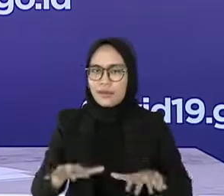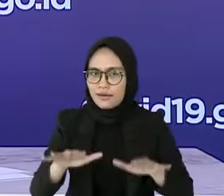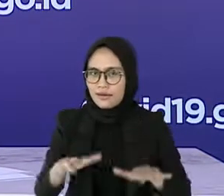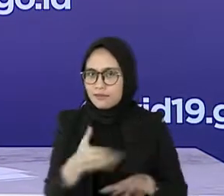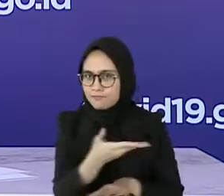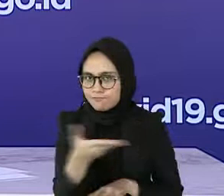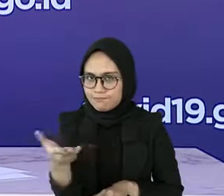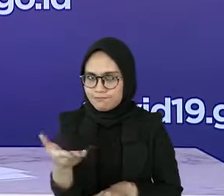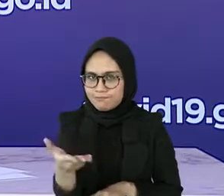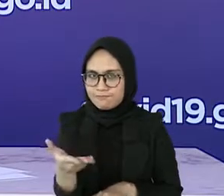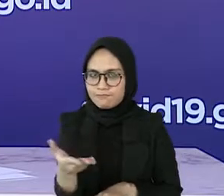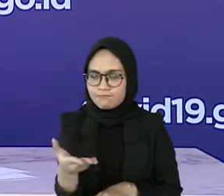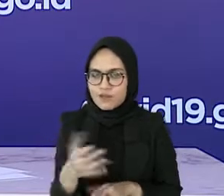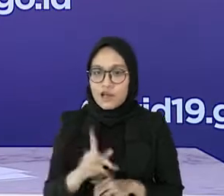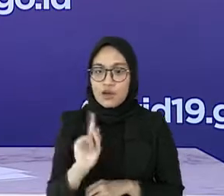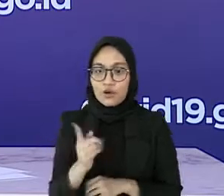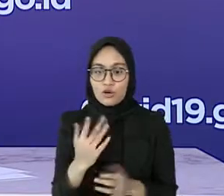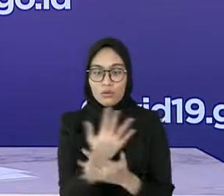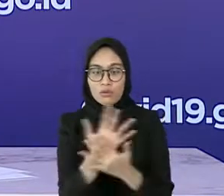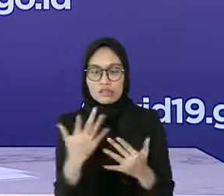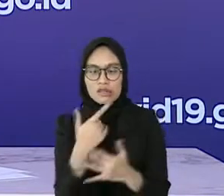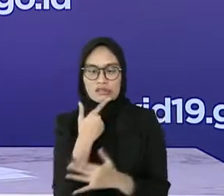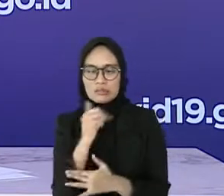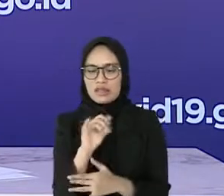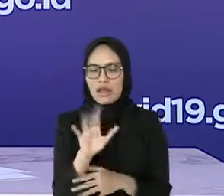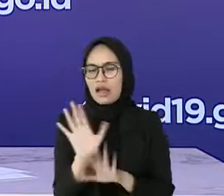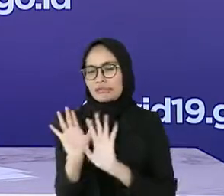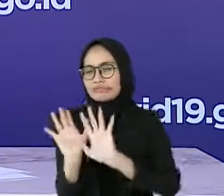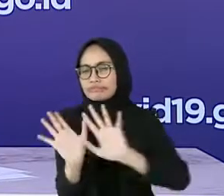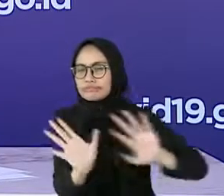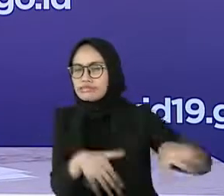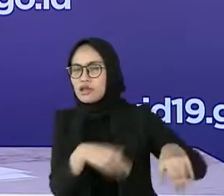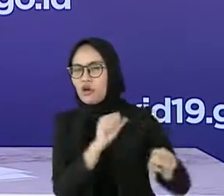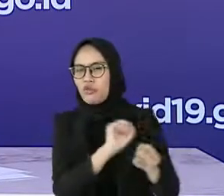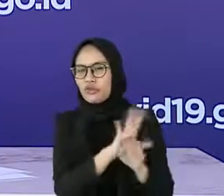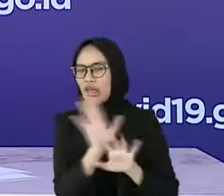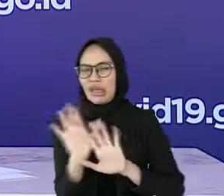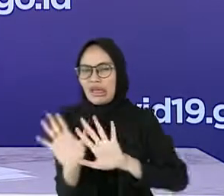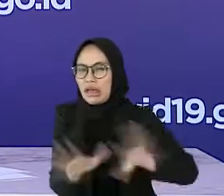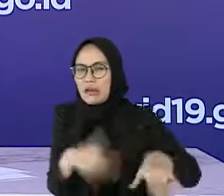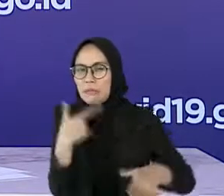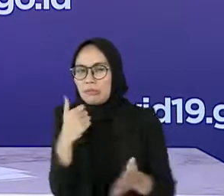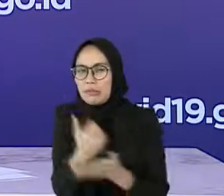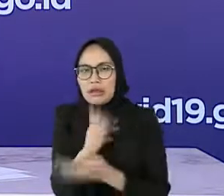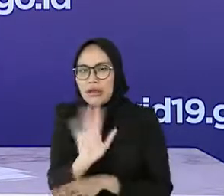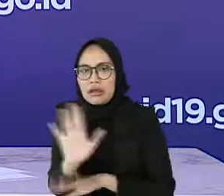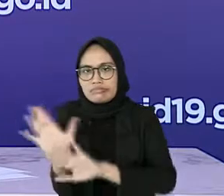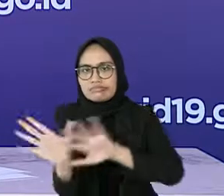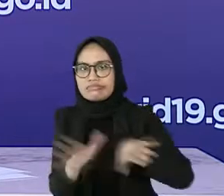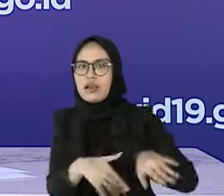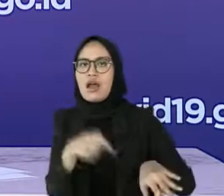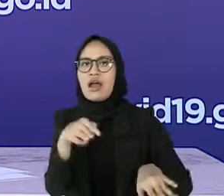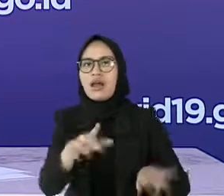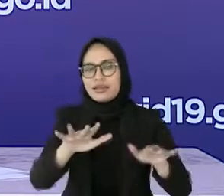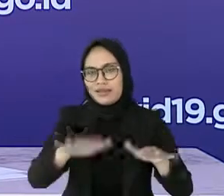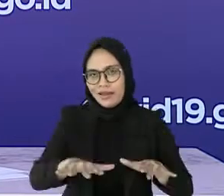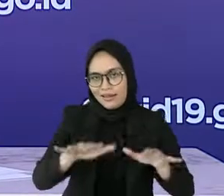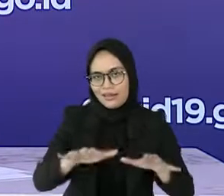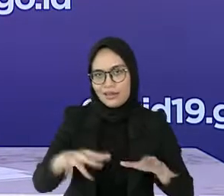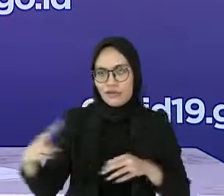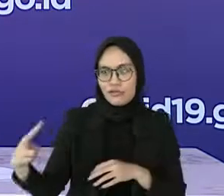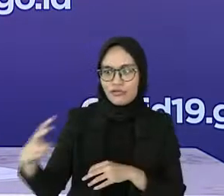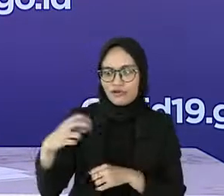terjadi ketika masyarakat mulai lengah Dan menganggap kondisi sudah aman sehingga disitulah peluang virus copy